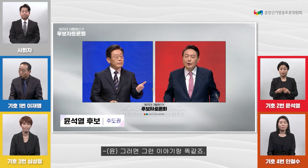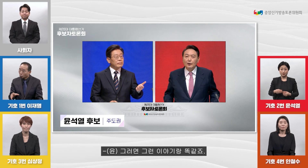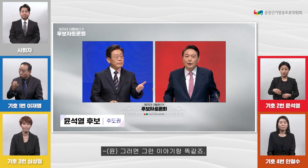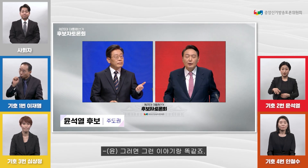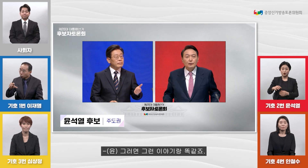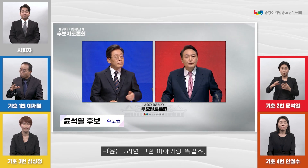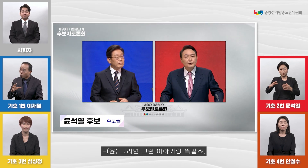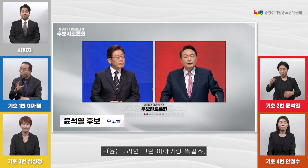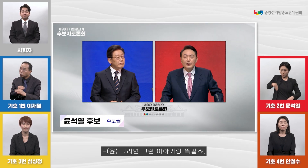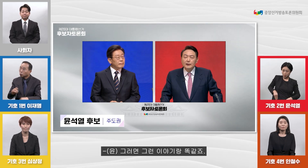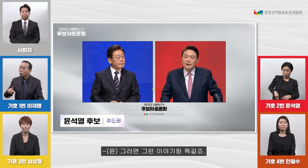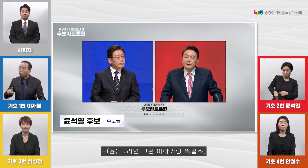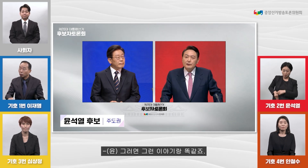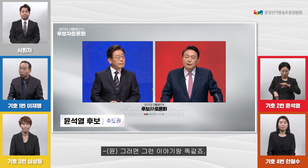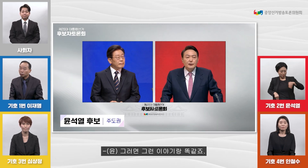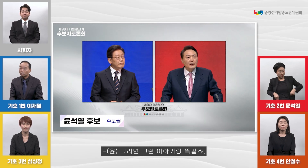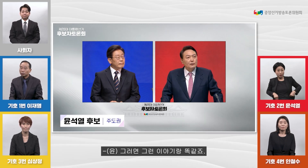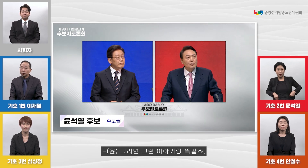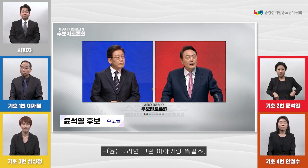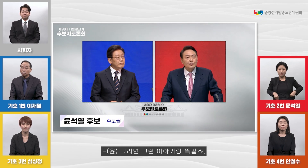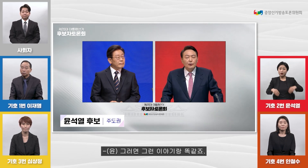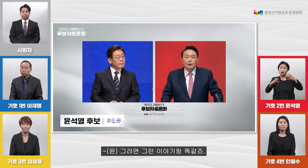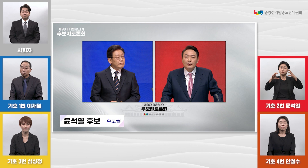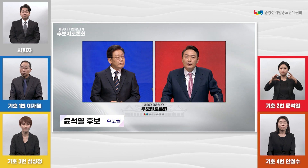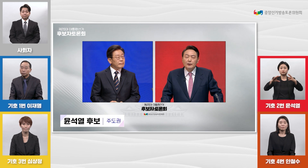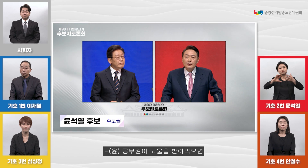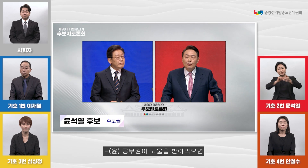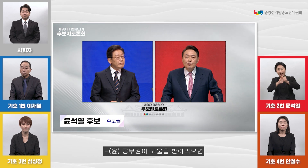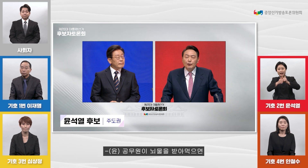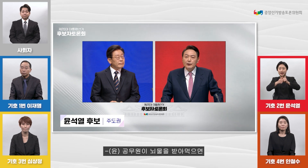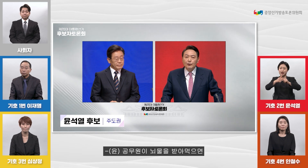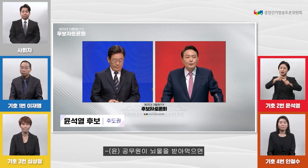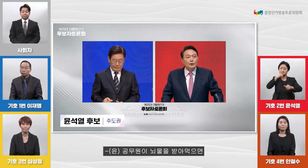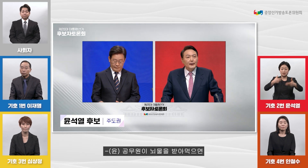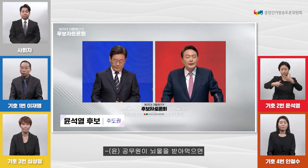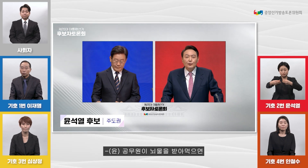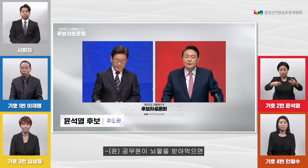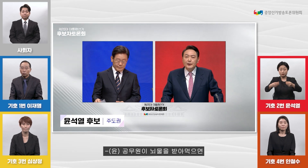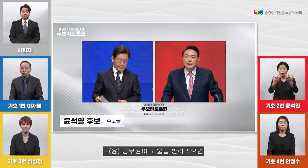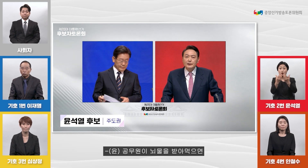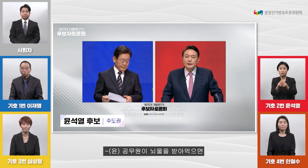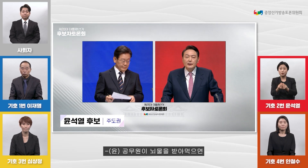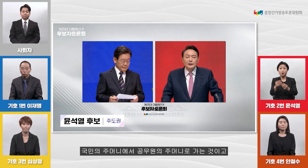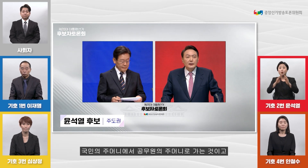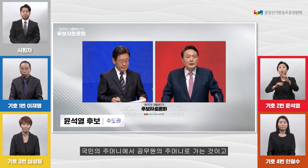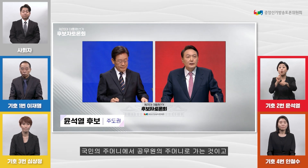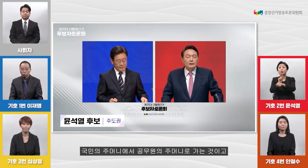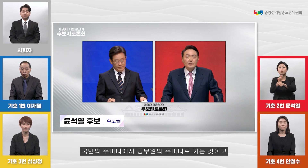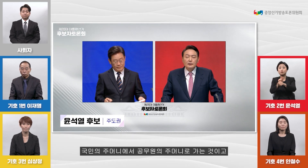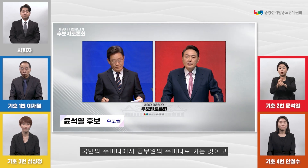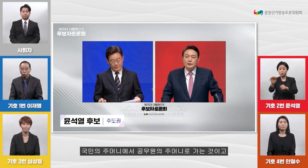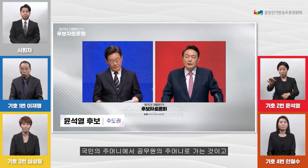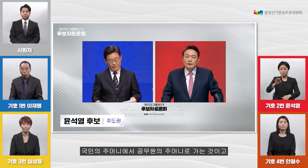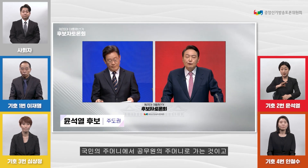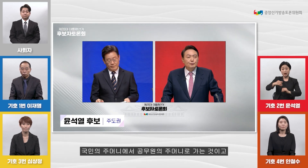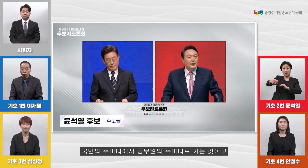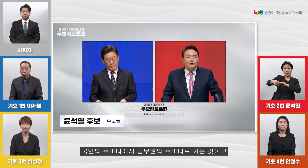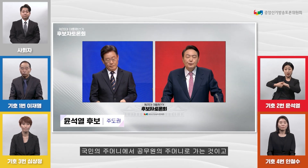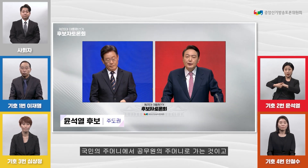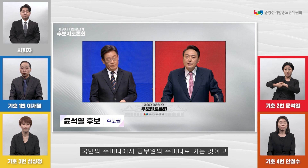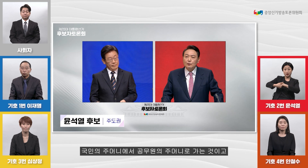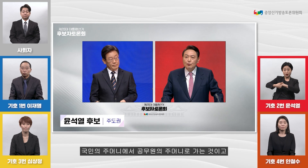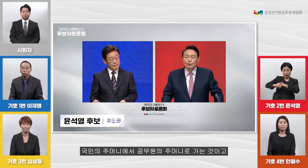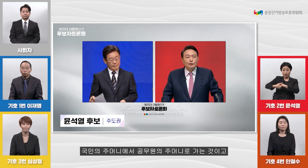가고 그러면 그런 얘기나 똑같죠. 공무원이 뇌물을 받아 먹으면은 저